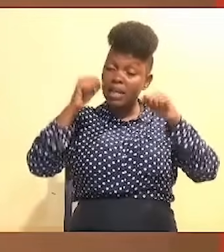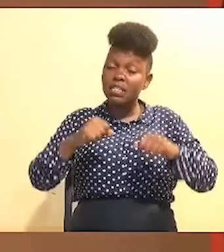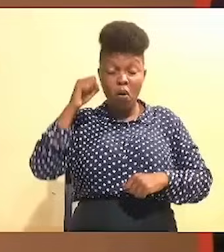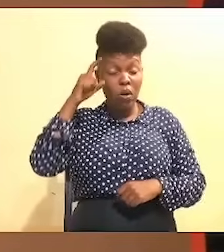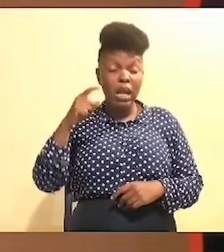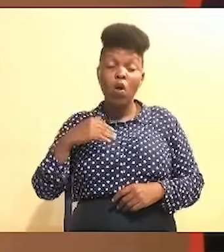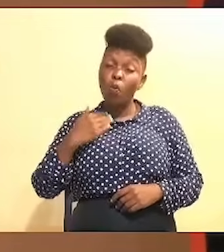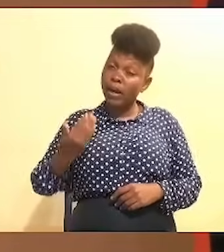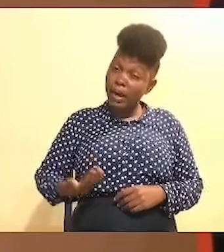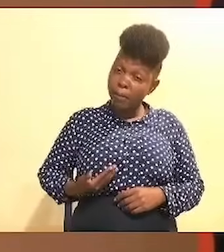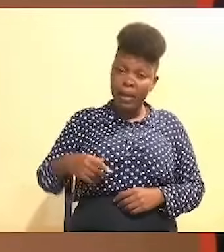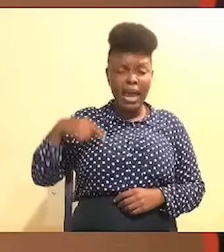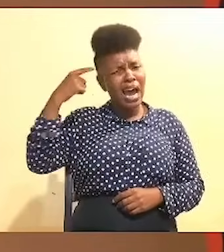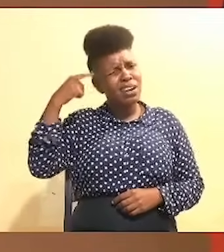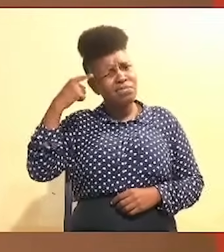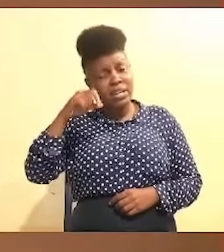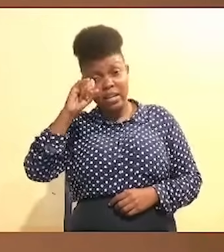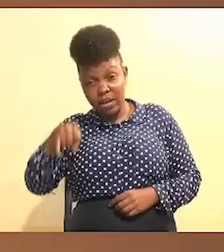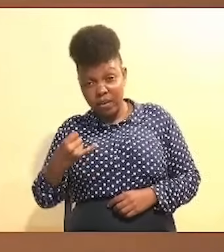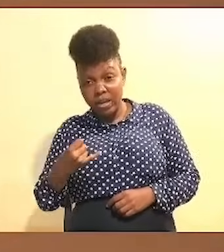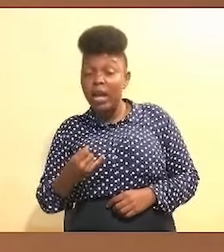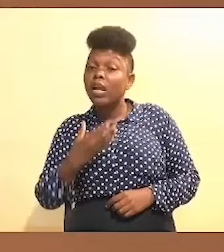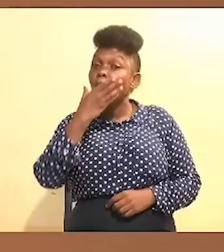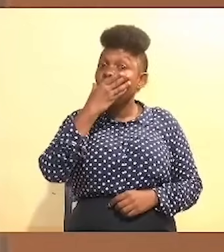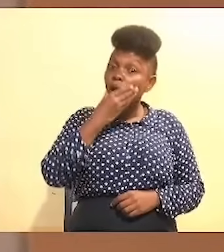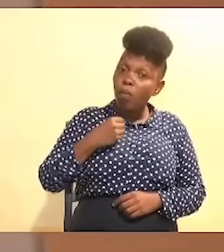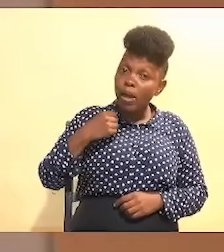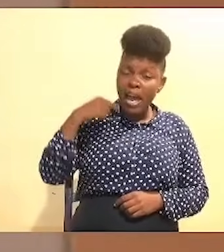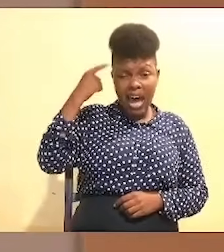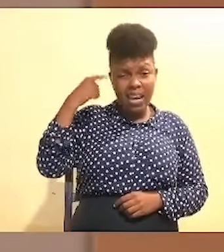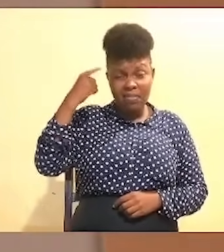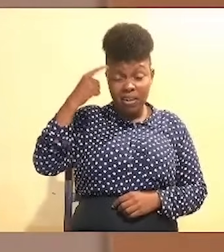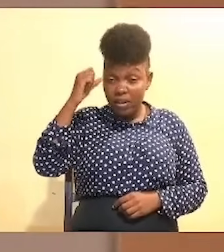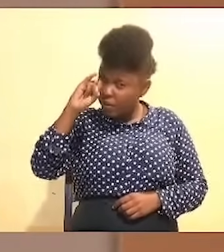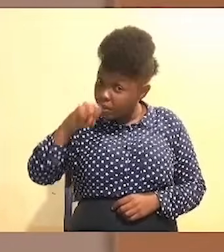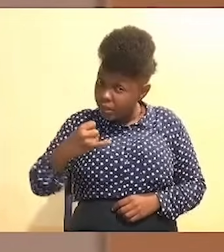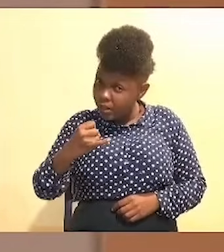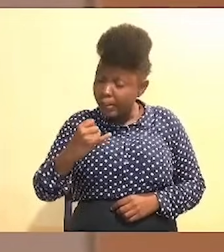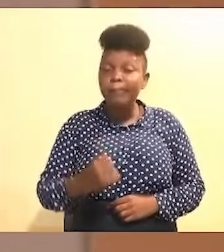mwanamke anafikirije na mwanamume anafikirije.